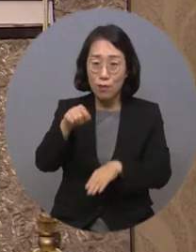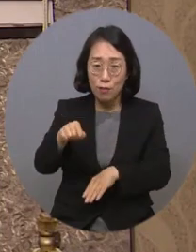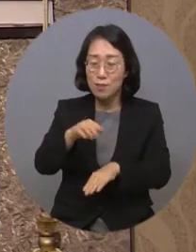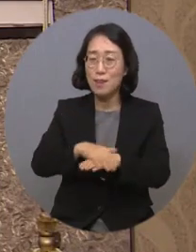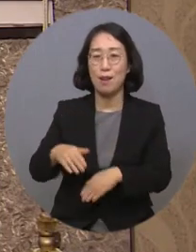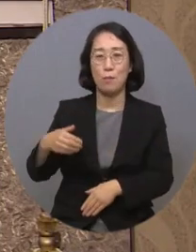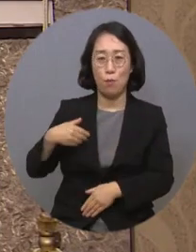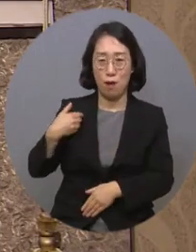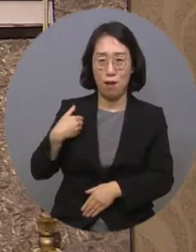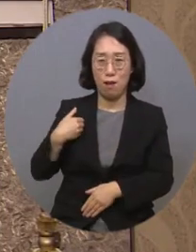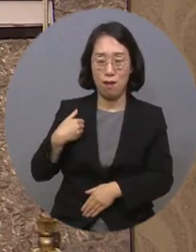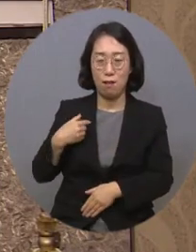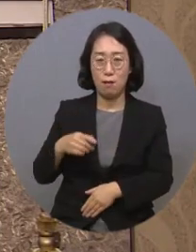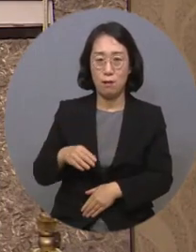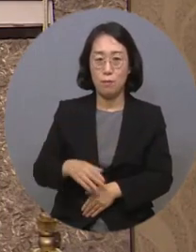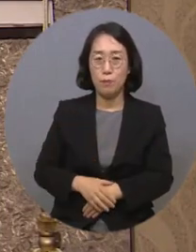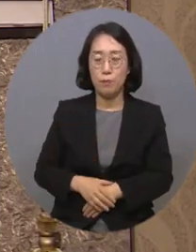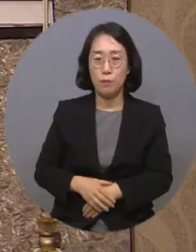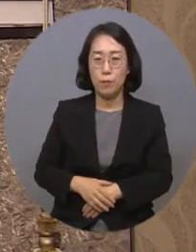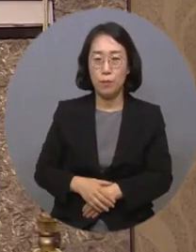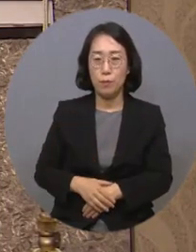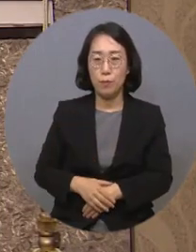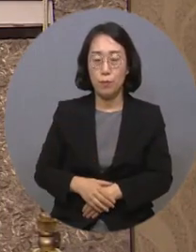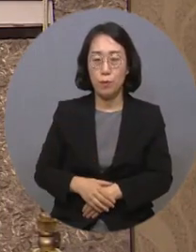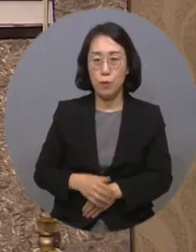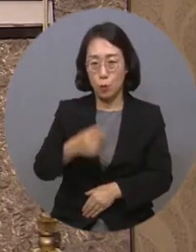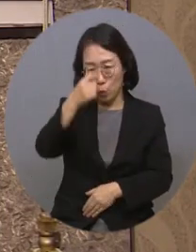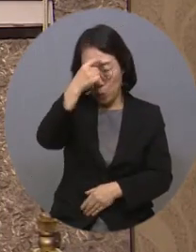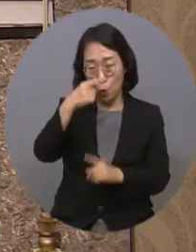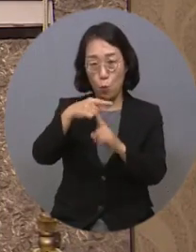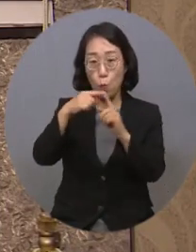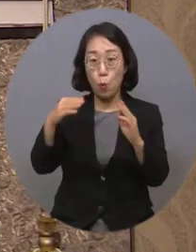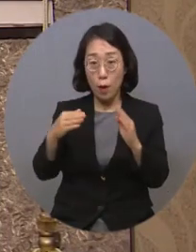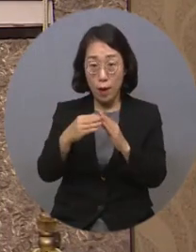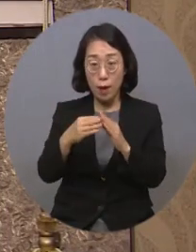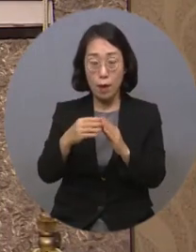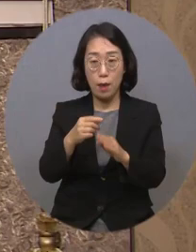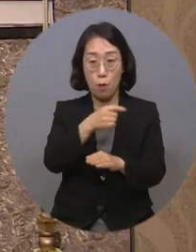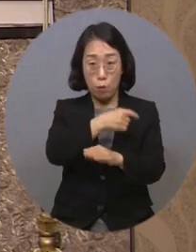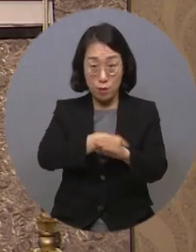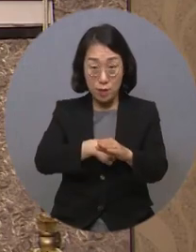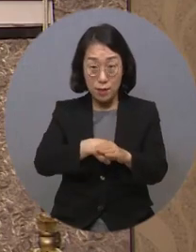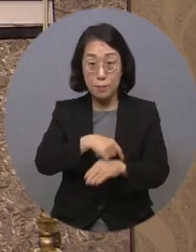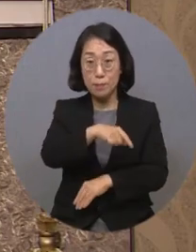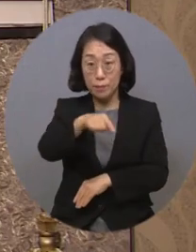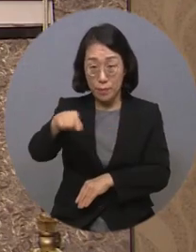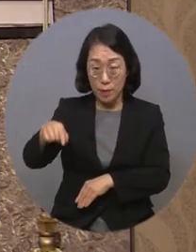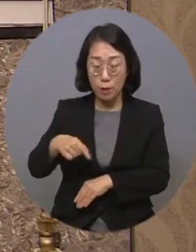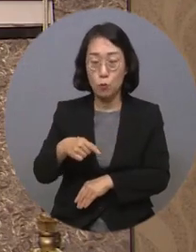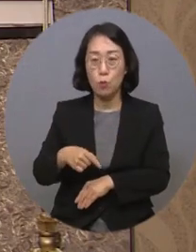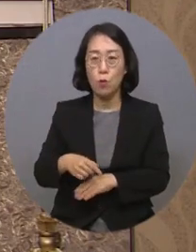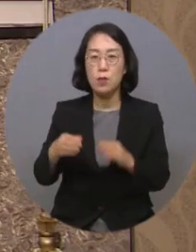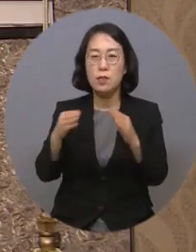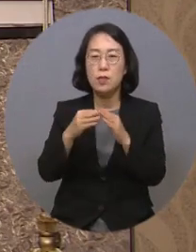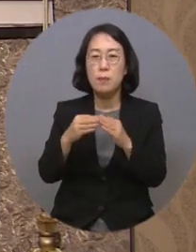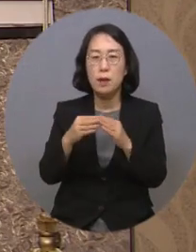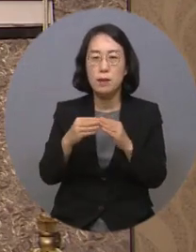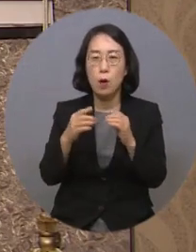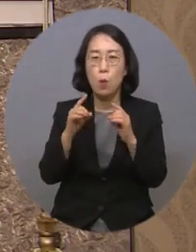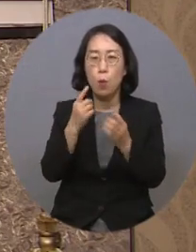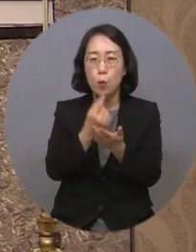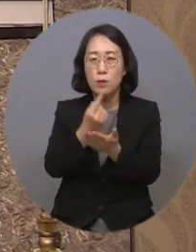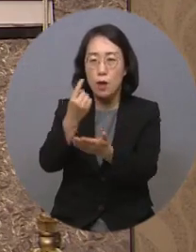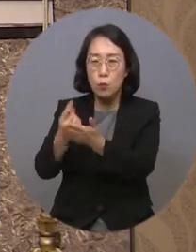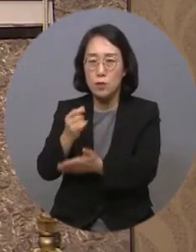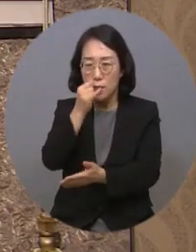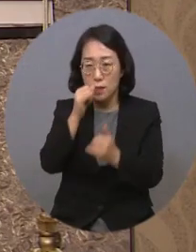일을 했었냐면 우리 교회 권사님하고 네. 집안에 방치되어 있는 장애인들이 좀 지역에 여러 분 계셨어요. 네. 그래서 그분들을